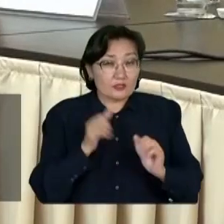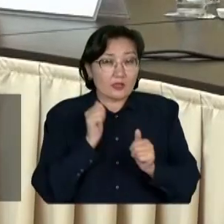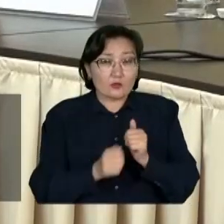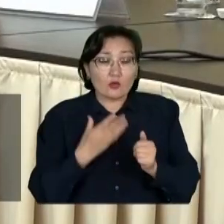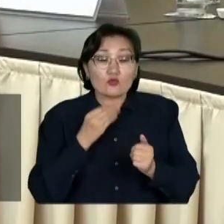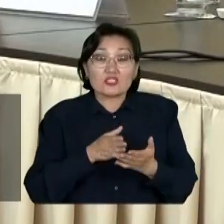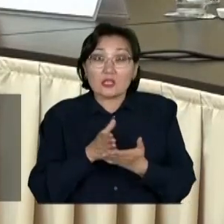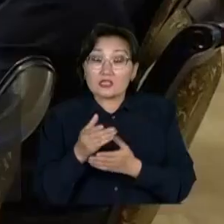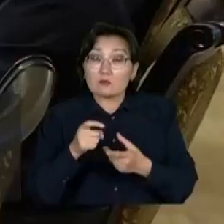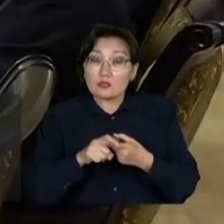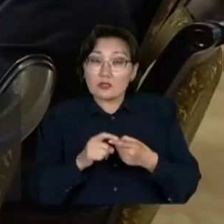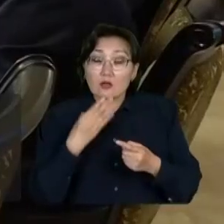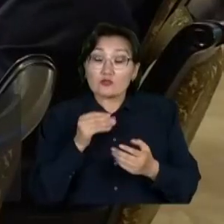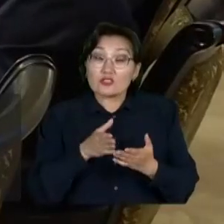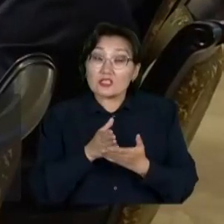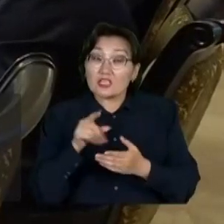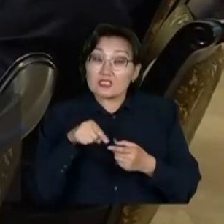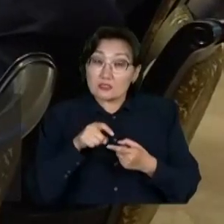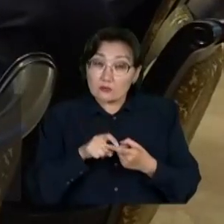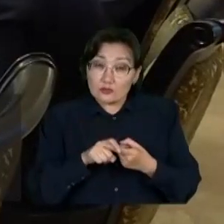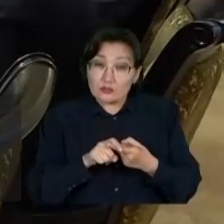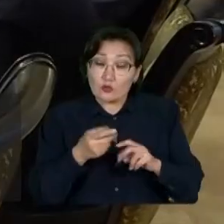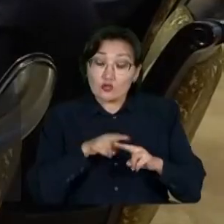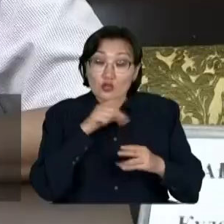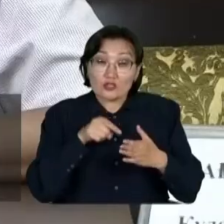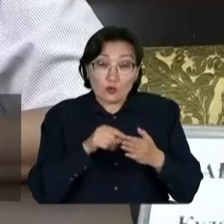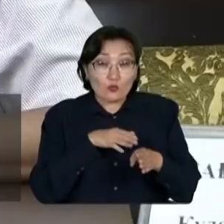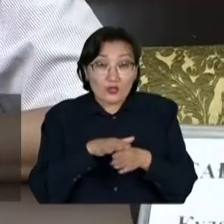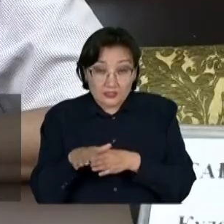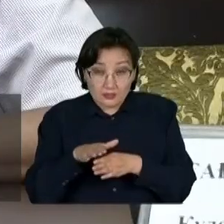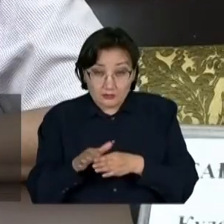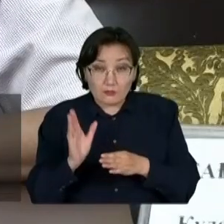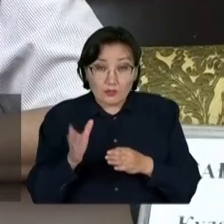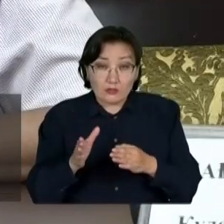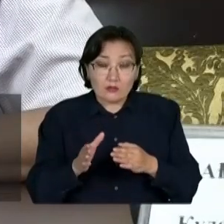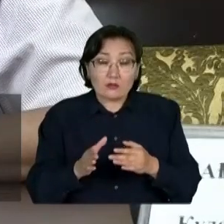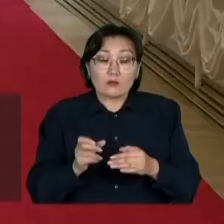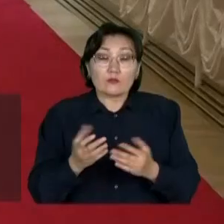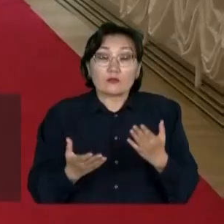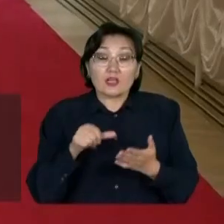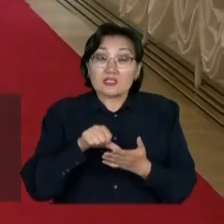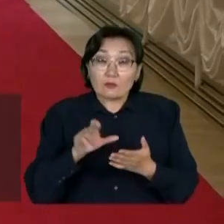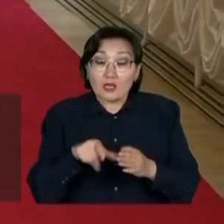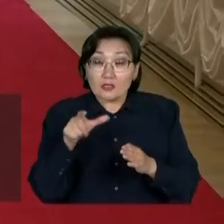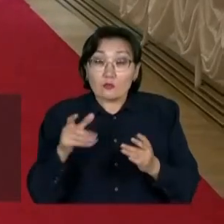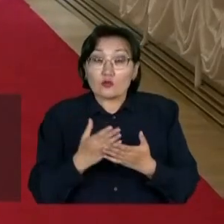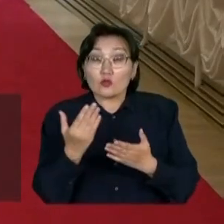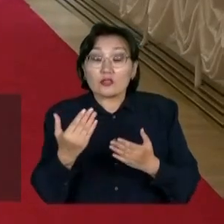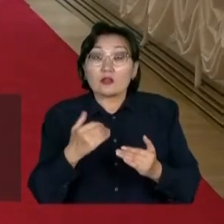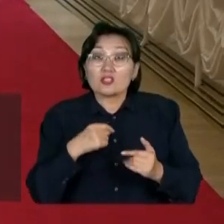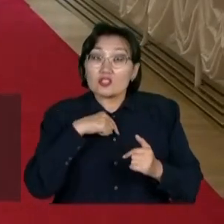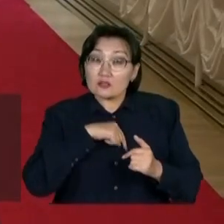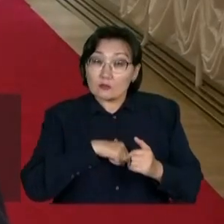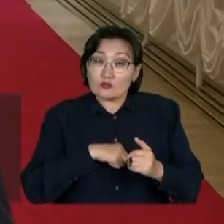саласына қатысты ғой. Әркім өз саласына қатысты сол мәселелерді іске асырады. Бармаған адамдар болды. Солардың да көкейінде жүрген